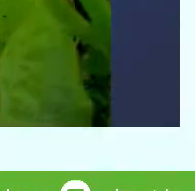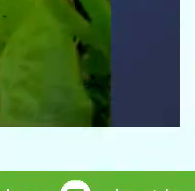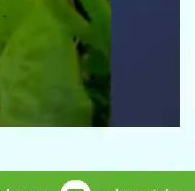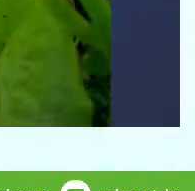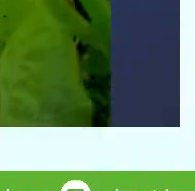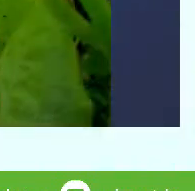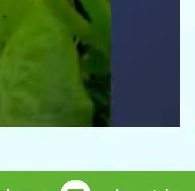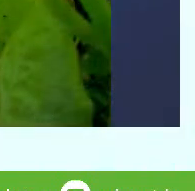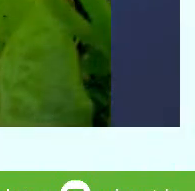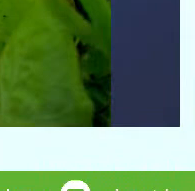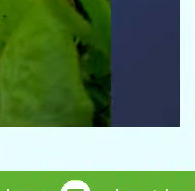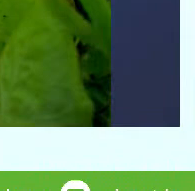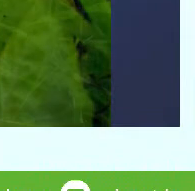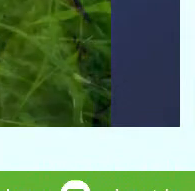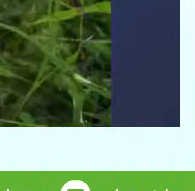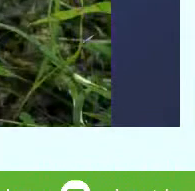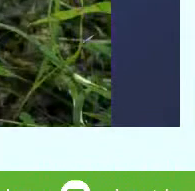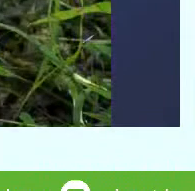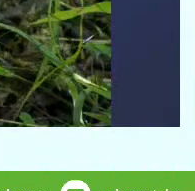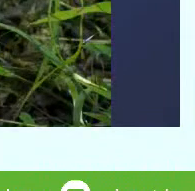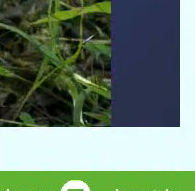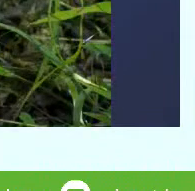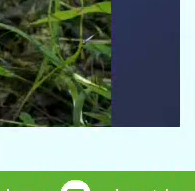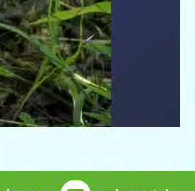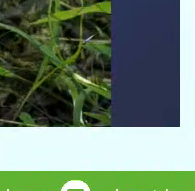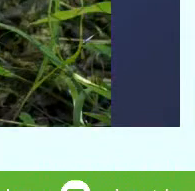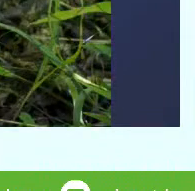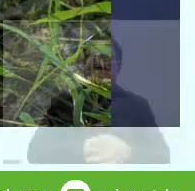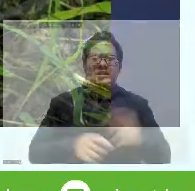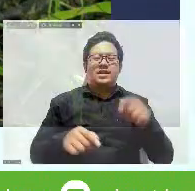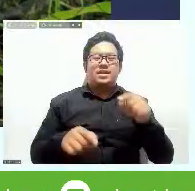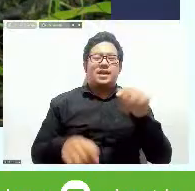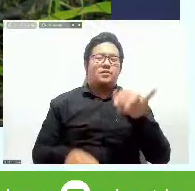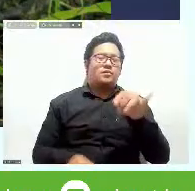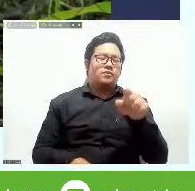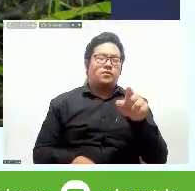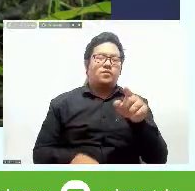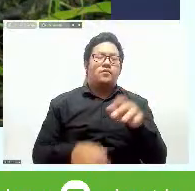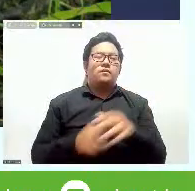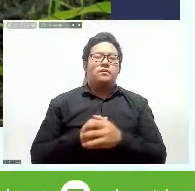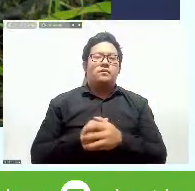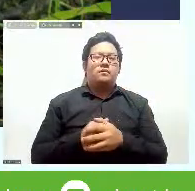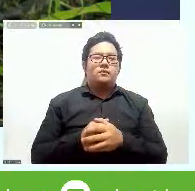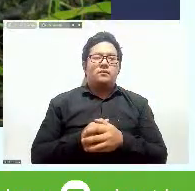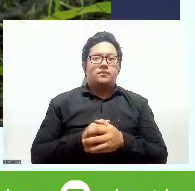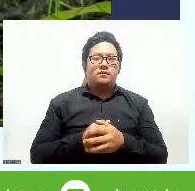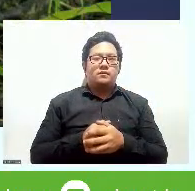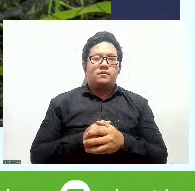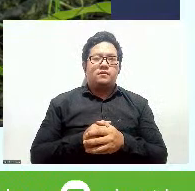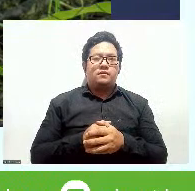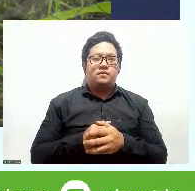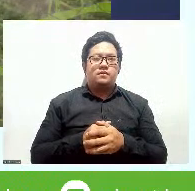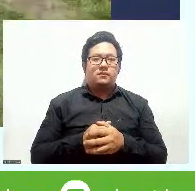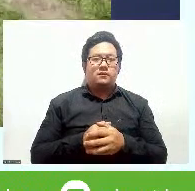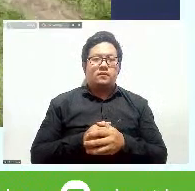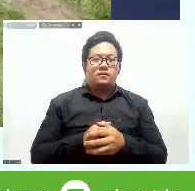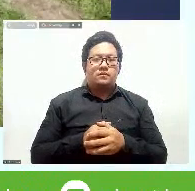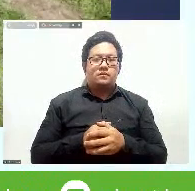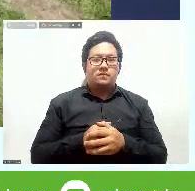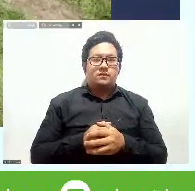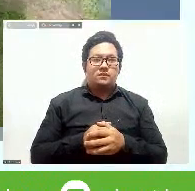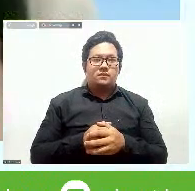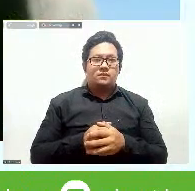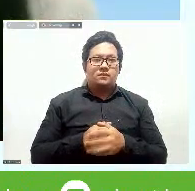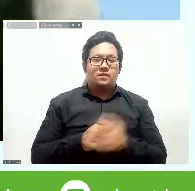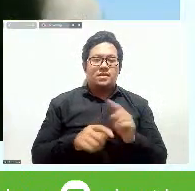sangat Baiklah buat psikologi kita jadi mungkin sarannya adalah mulai dulu aja mungkin bisa bikin pot